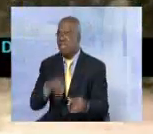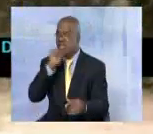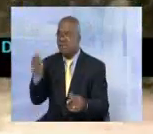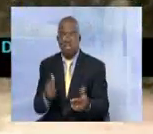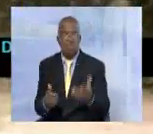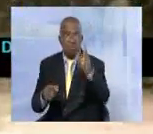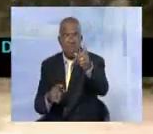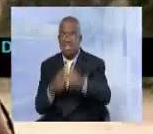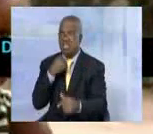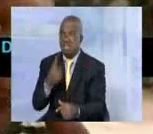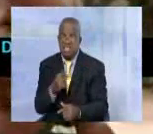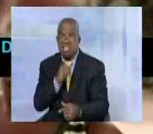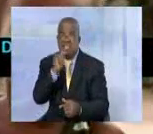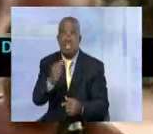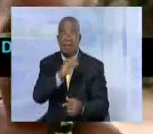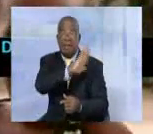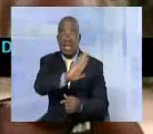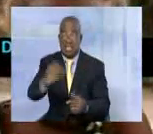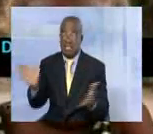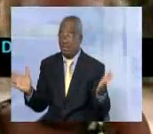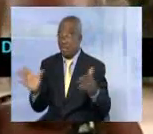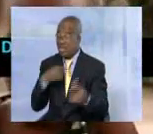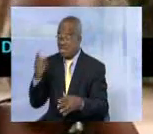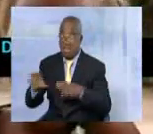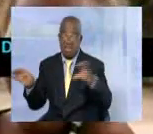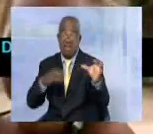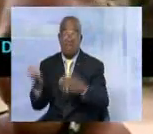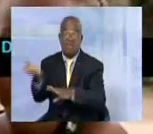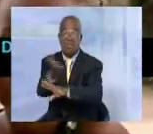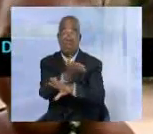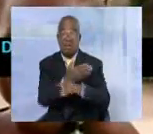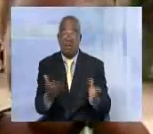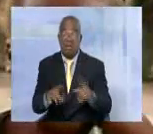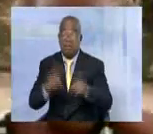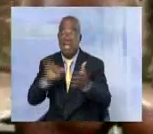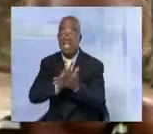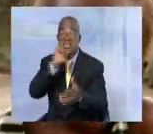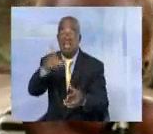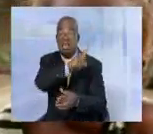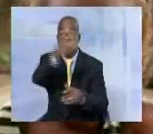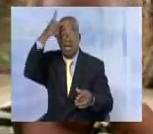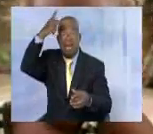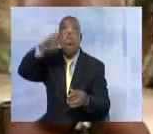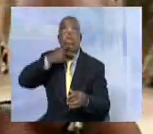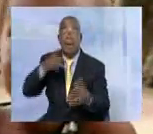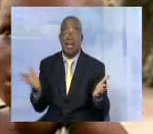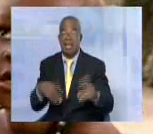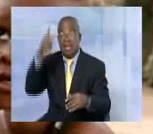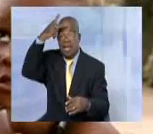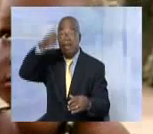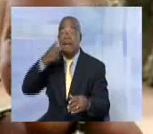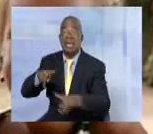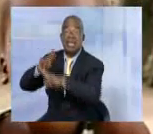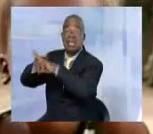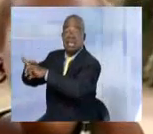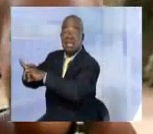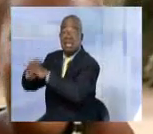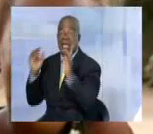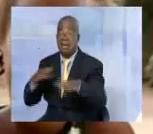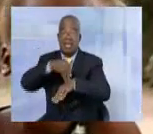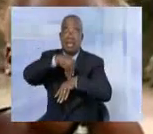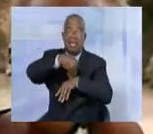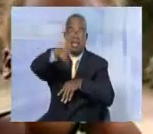leurs parents. Moi, j'ai eu la chance, et tant d'autres aussi ont eu la chance de terminer leurs études. Mais les parents des albinos,